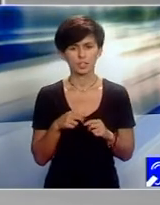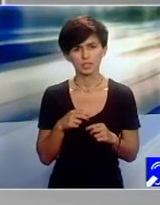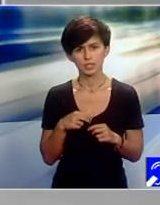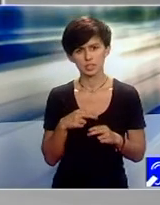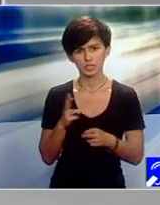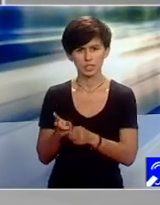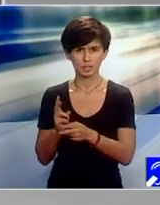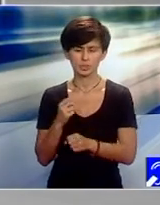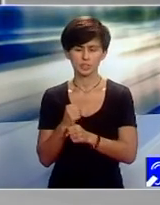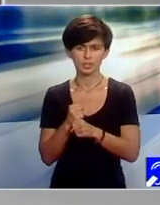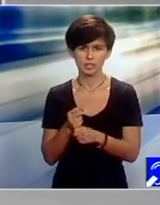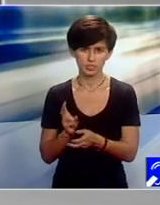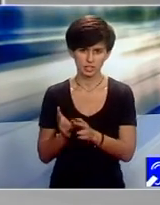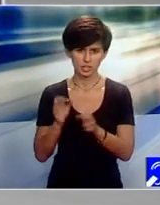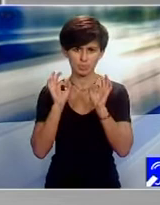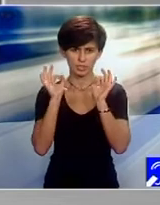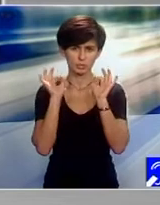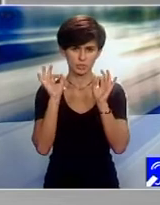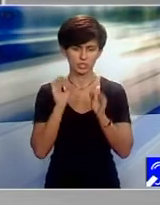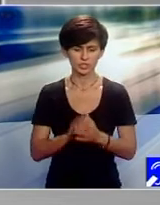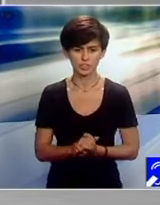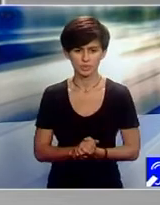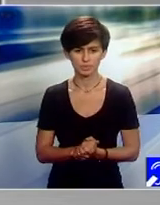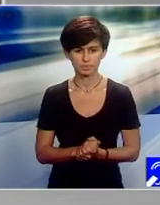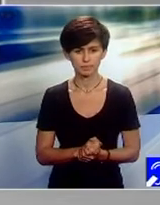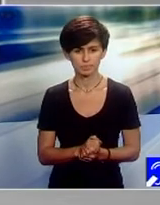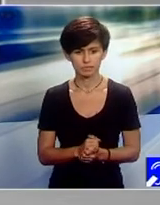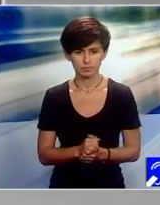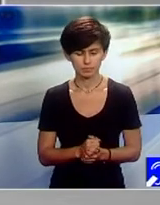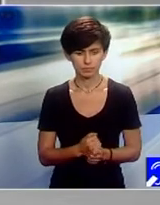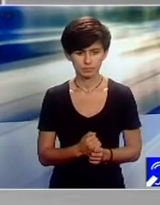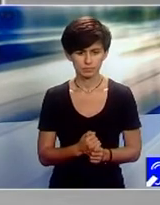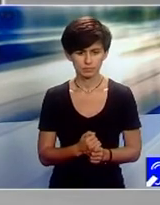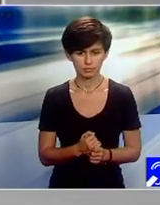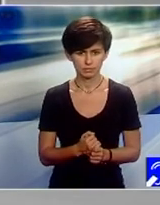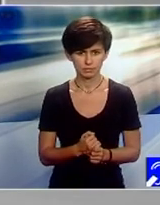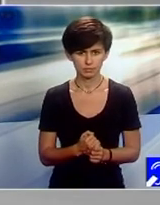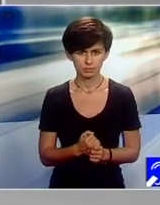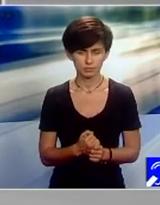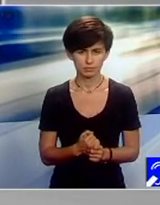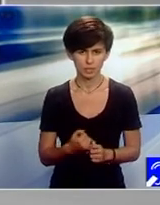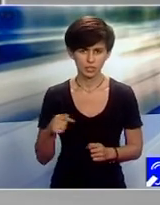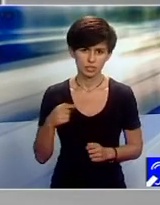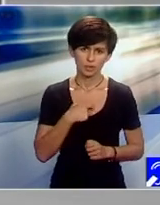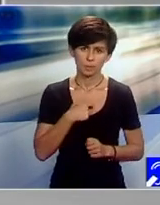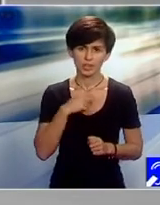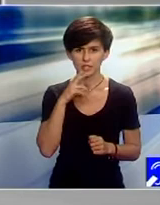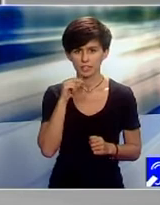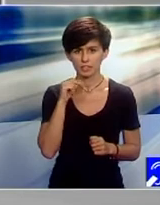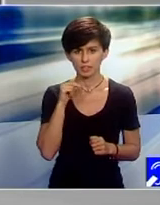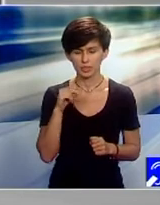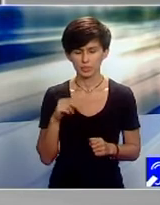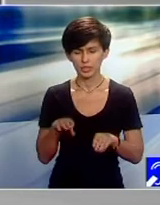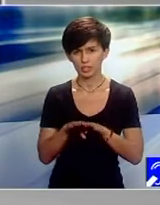cognitiv, se fac și terapii specifice în boala Alzheimer, de care poate vă vorbește Cătălina. Și ce țin